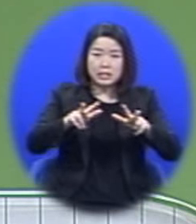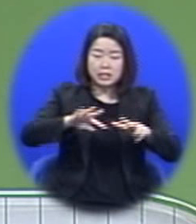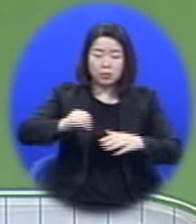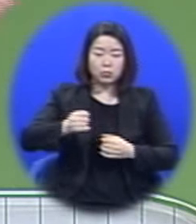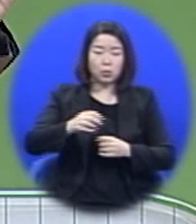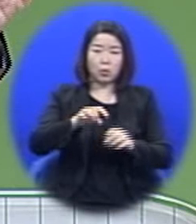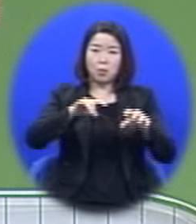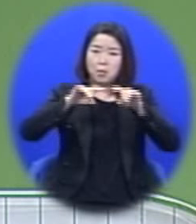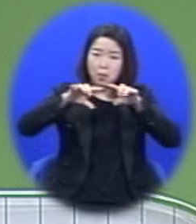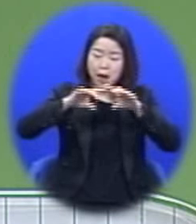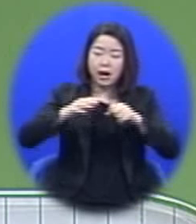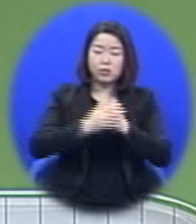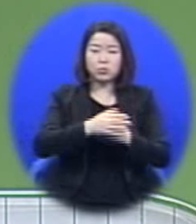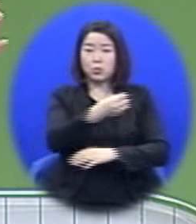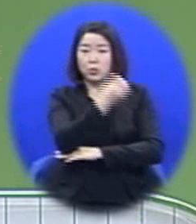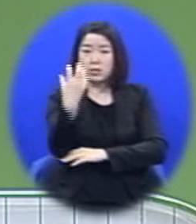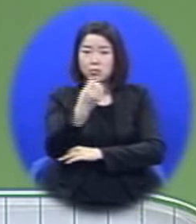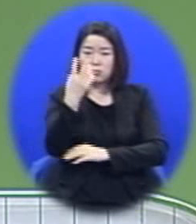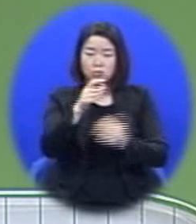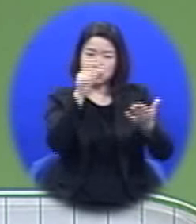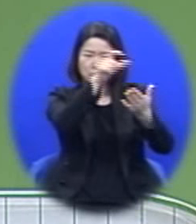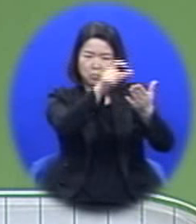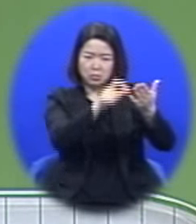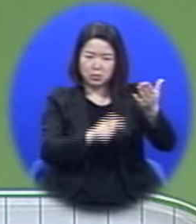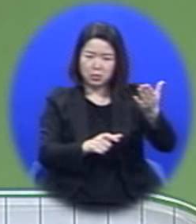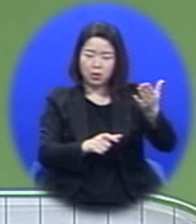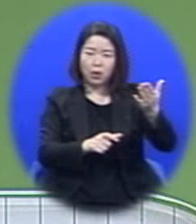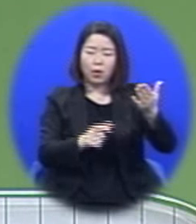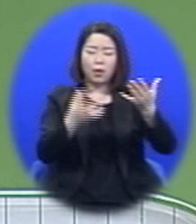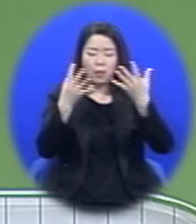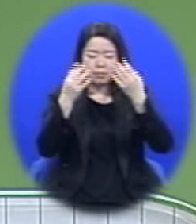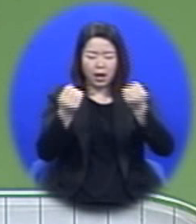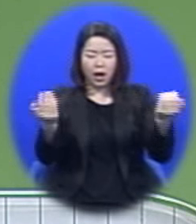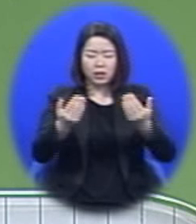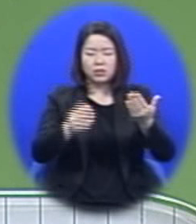오르내리는 그런 일들이 대부분 그런 일들이잖아요.